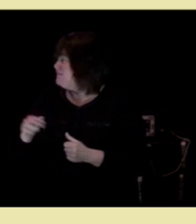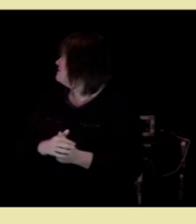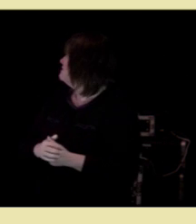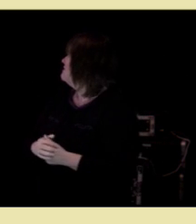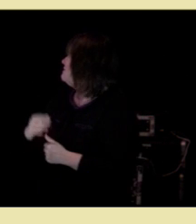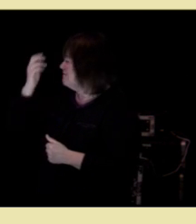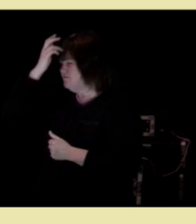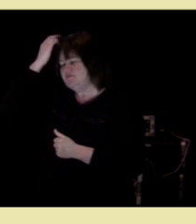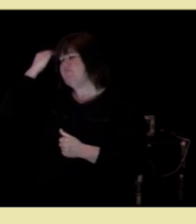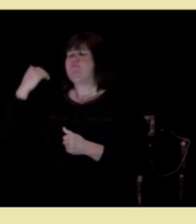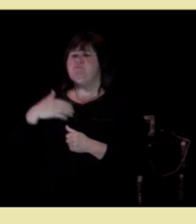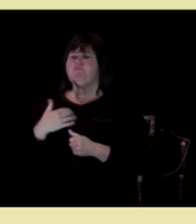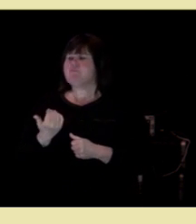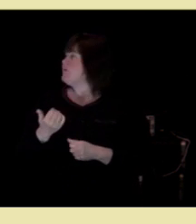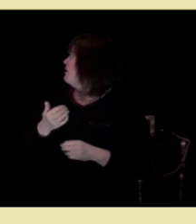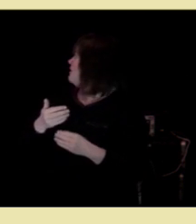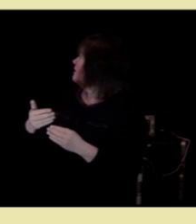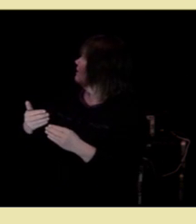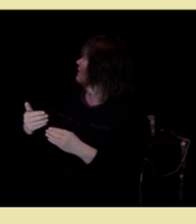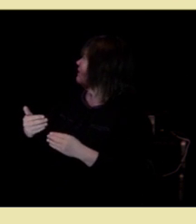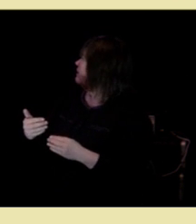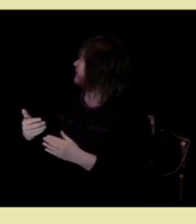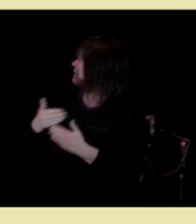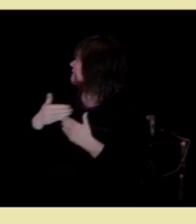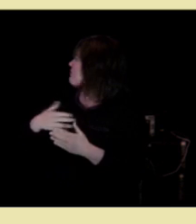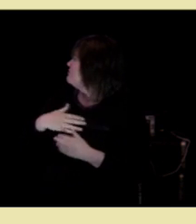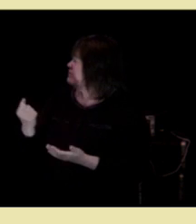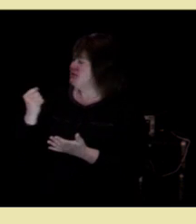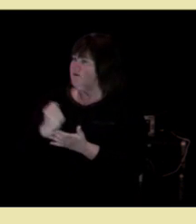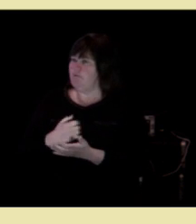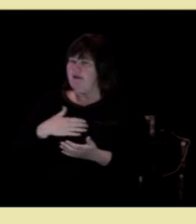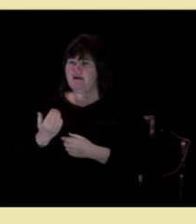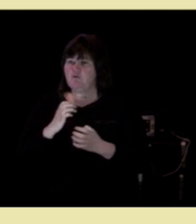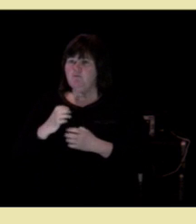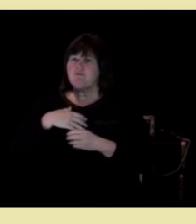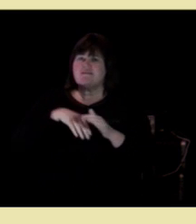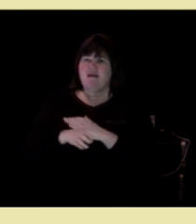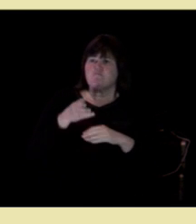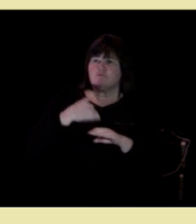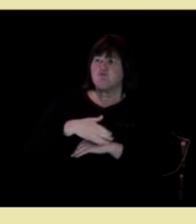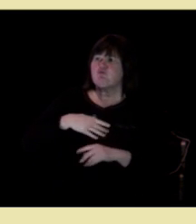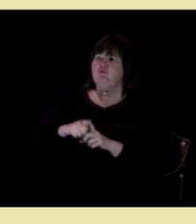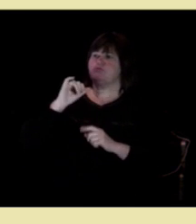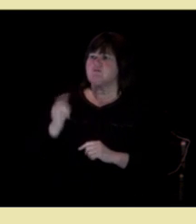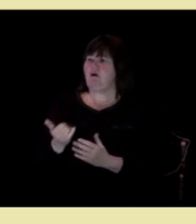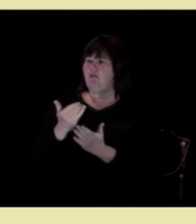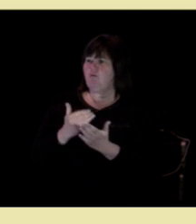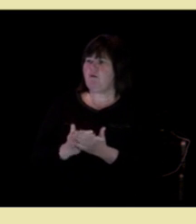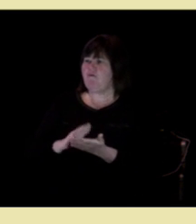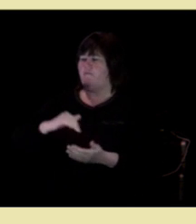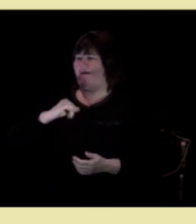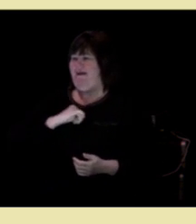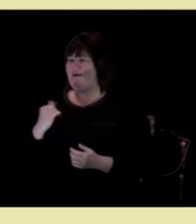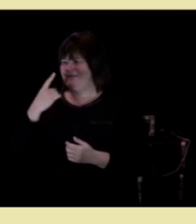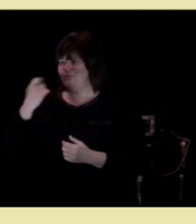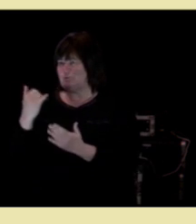Relevansen I å etablere et system for konsultasjon eller hjemmebesøk som skal oppgave med egen huskeliste, der det